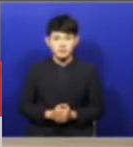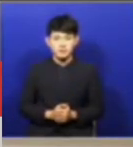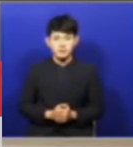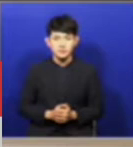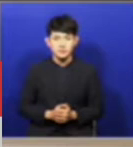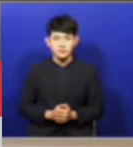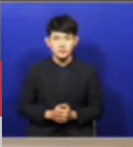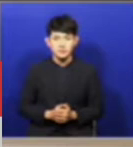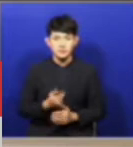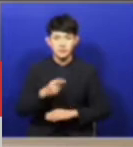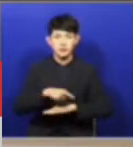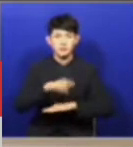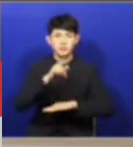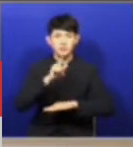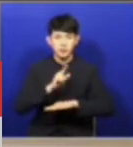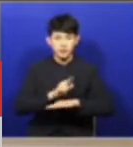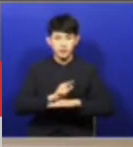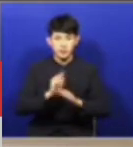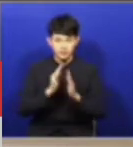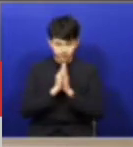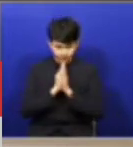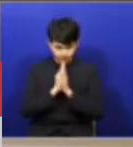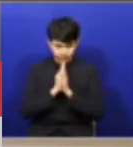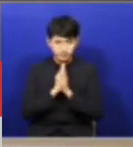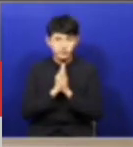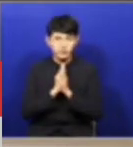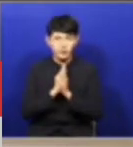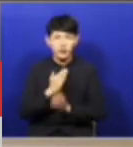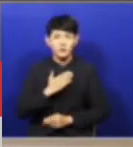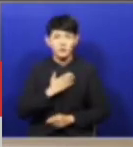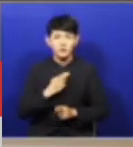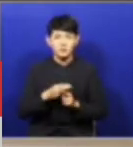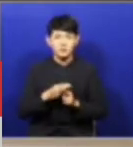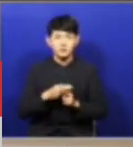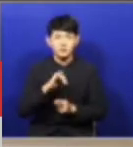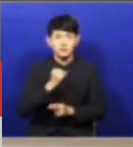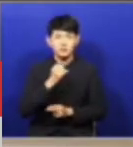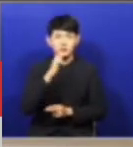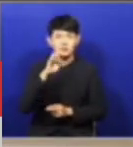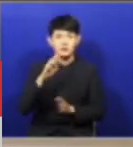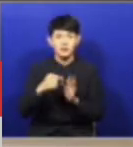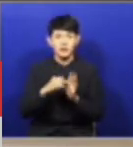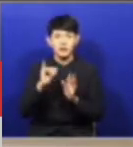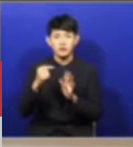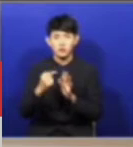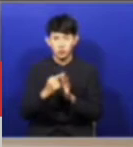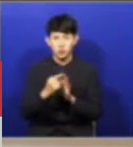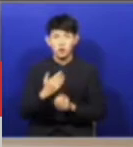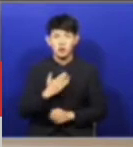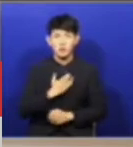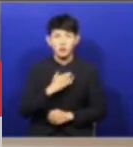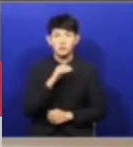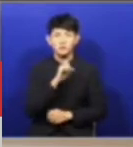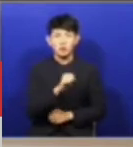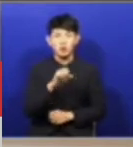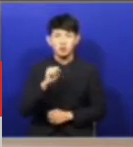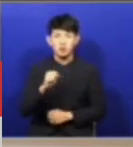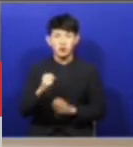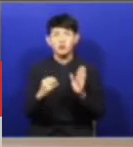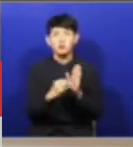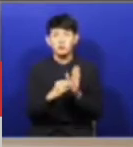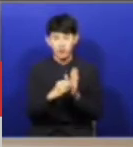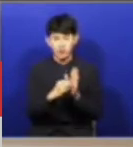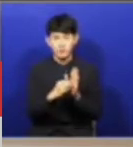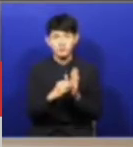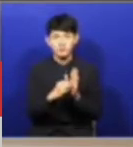ับเรียนท่านประธานที่เคารพกระผมจิรายุห่วงทรัพย์สมาชิกสภาผู้แทนราษฎรกรุงเทพมหาน